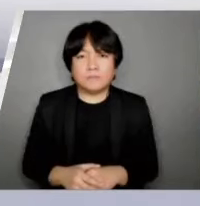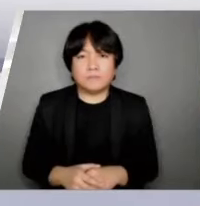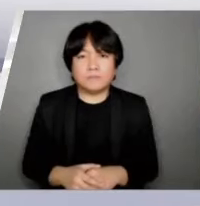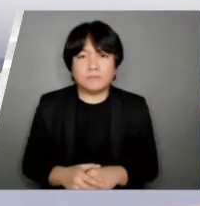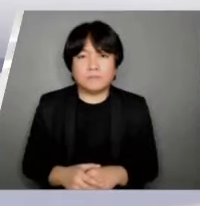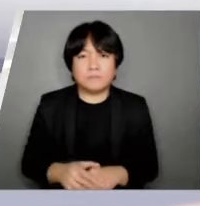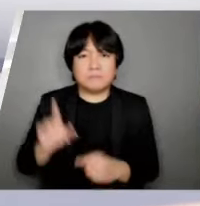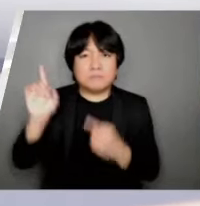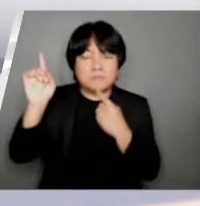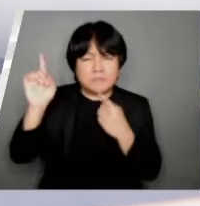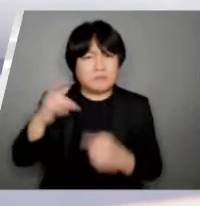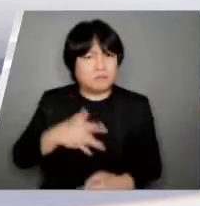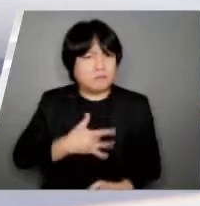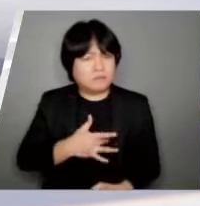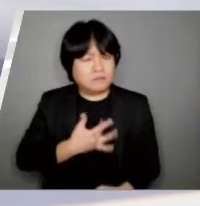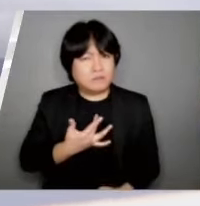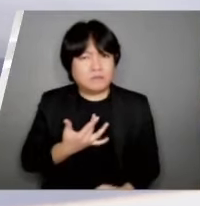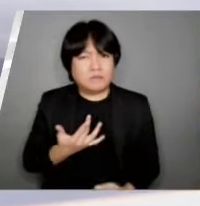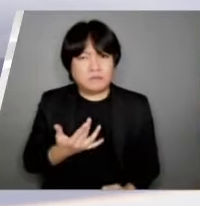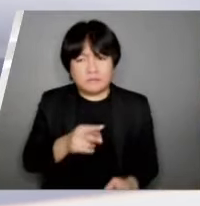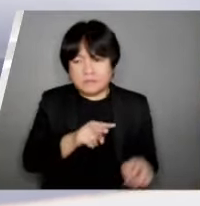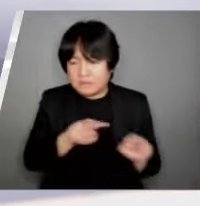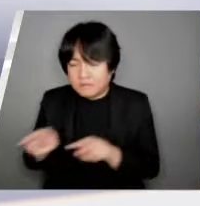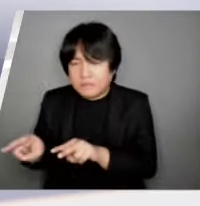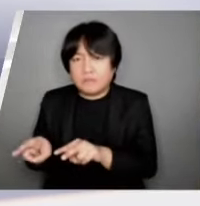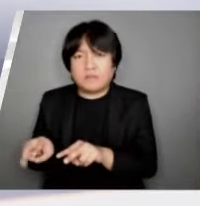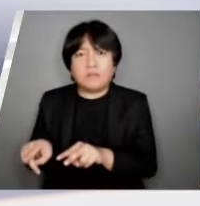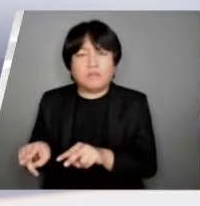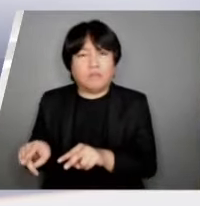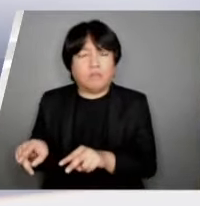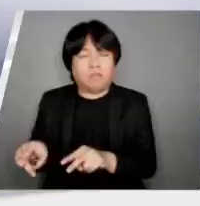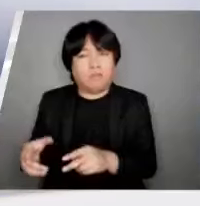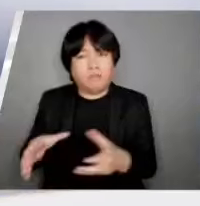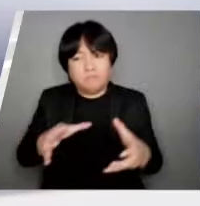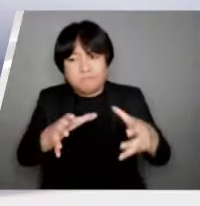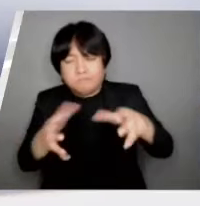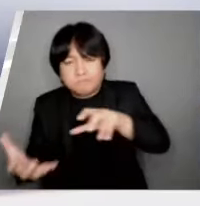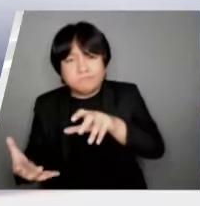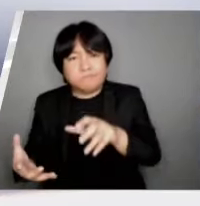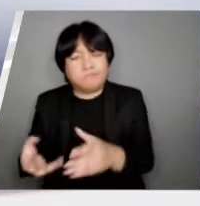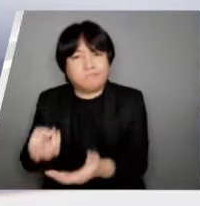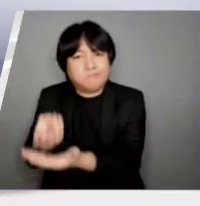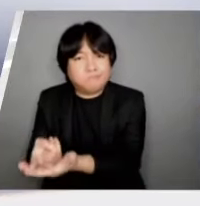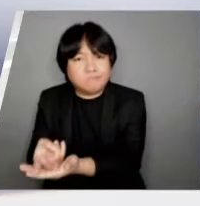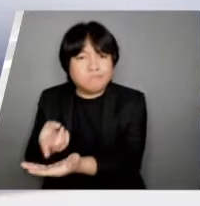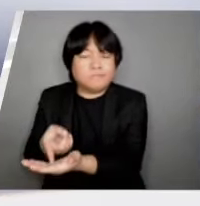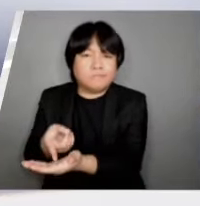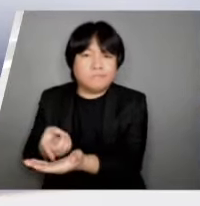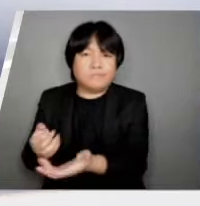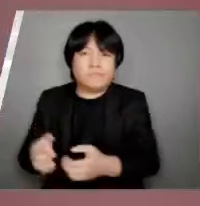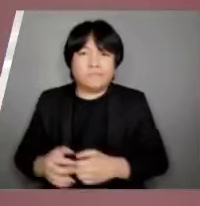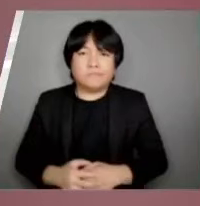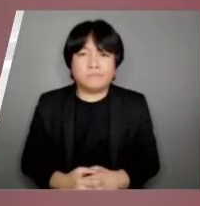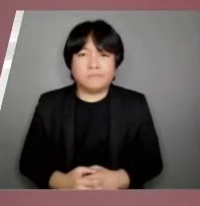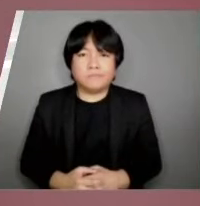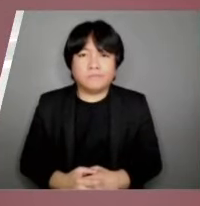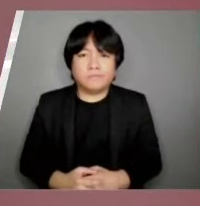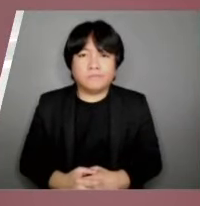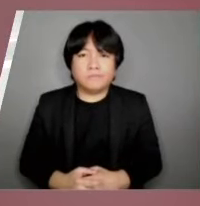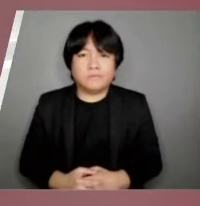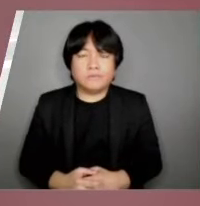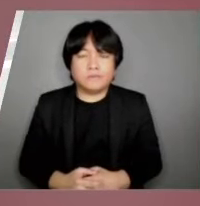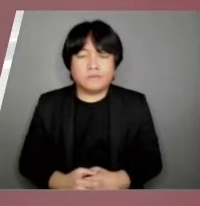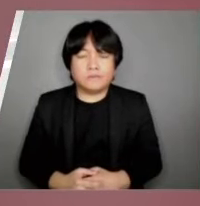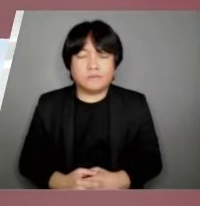ma'am, nakasunod na nakita ko siya, nagpungko na siya sa kaldero nga may sabaw, matulim na kasi sa dali, kagin nangay ko tabang. Bagamat hindi